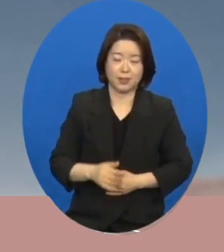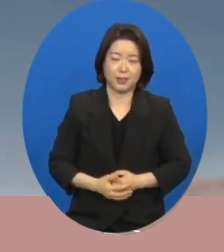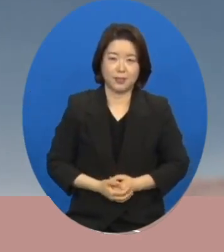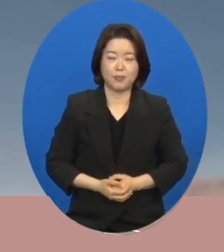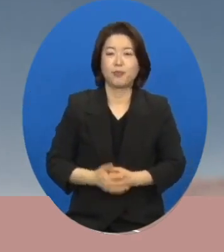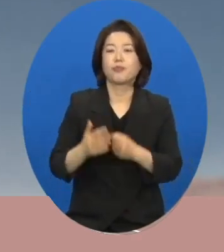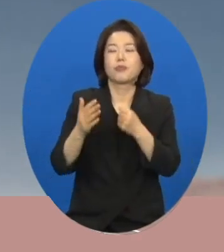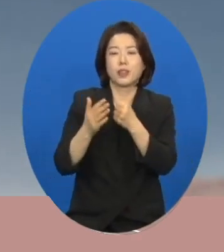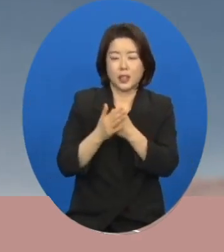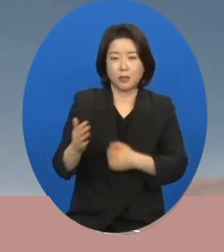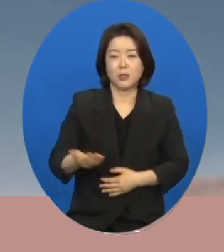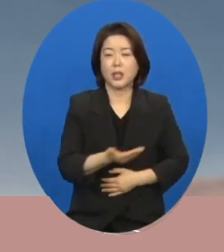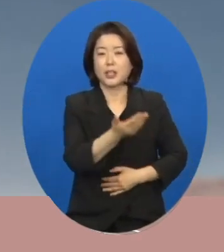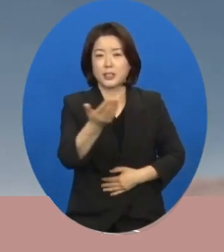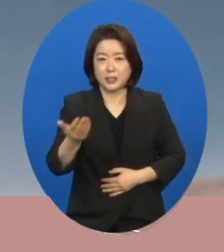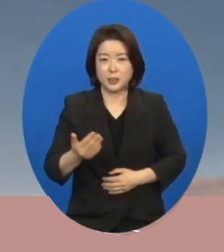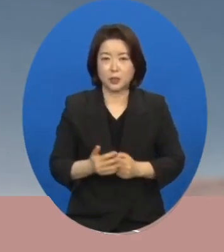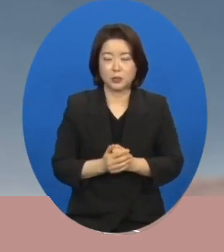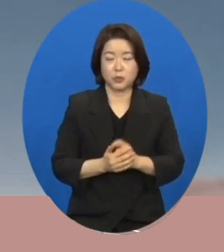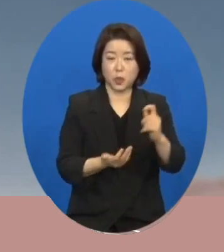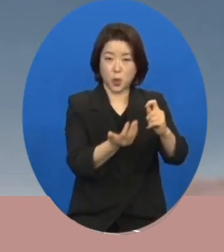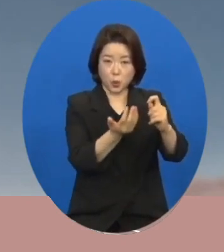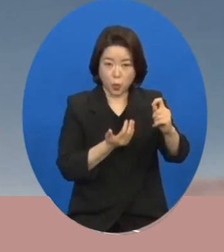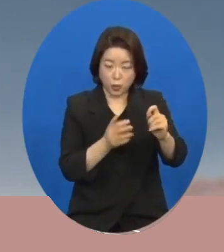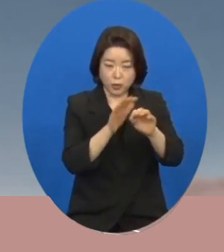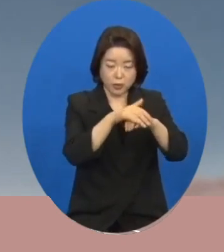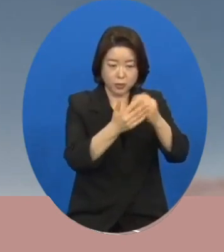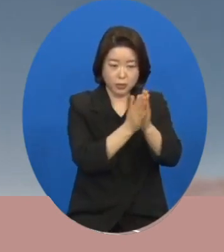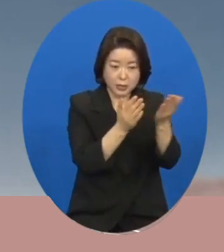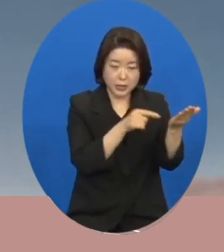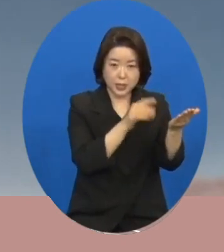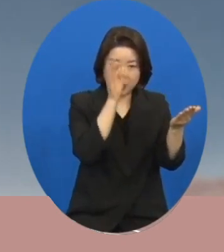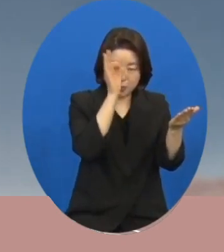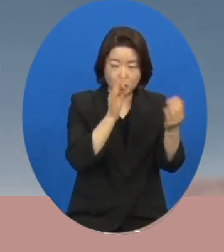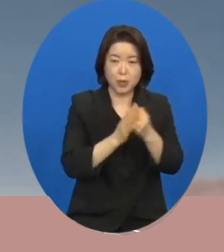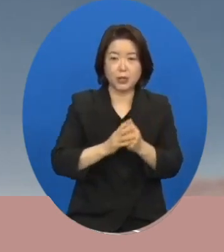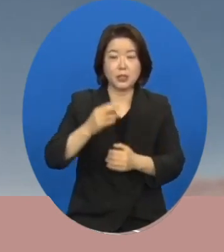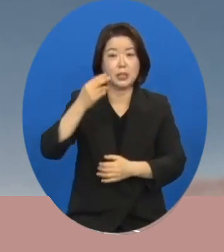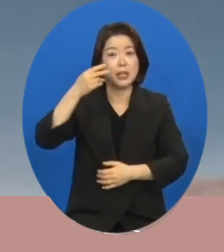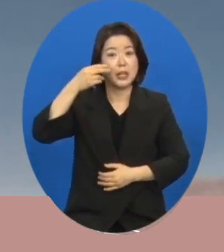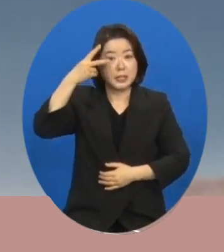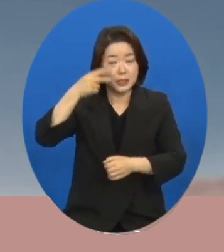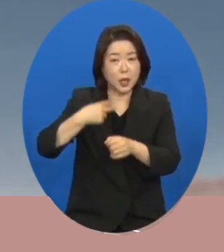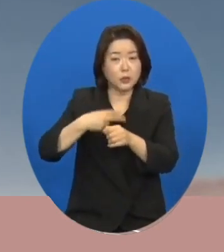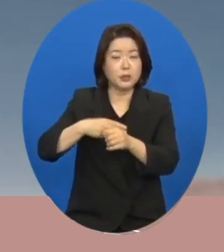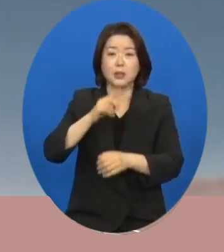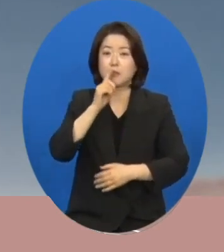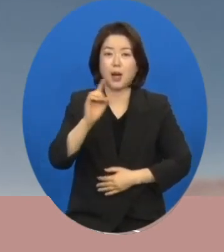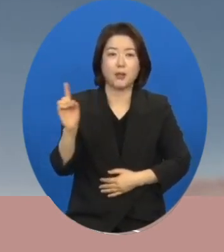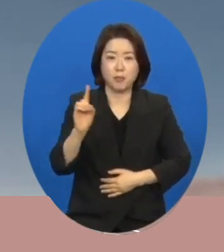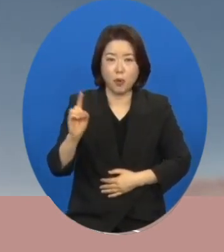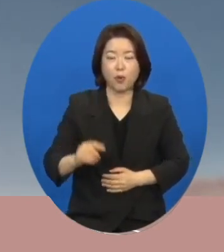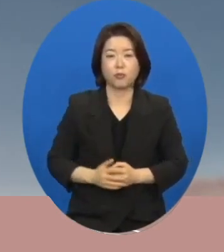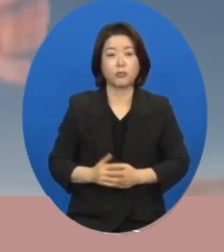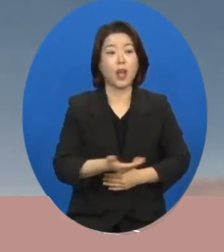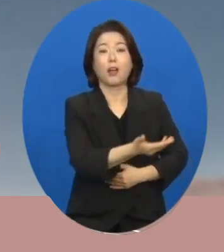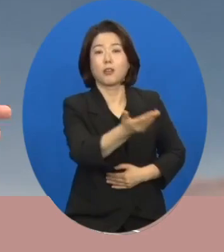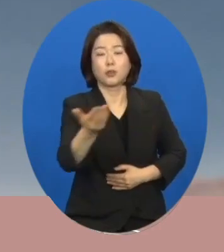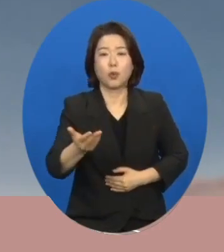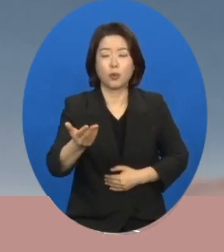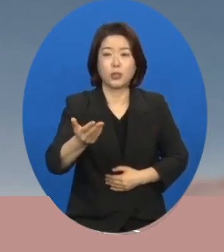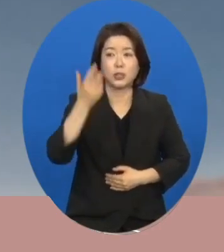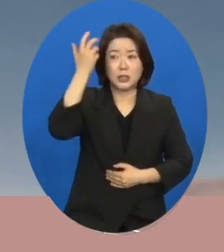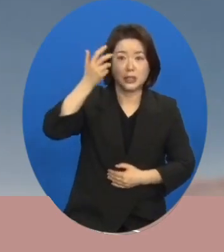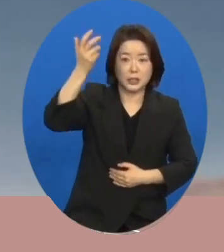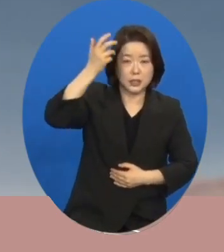그래서 여러분 그 고린도전서에 보면요 사도 바울이 무슨 얘기를 하냐면 너희들은 영적 악입니다